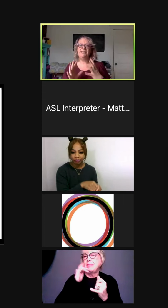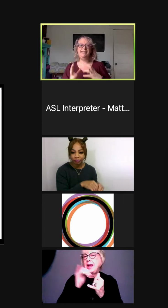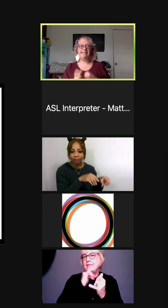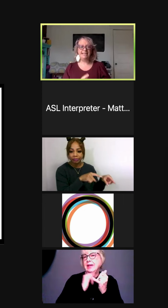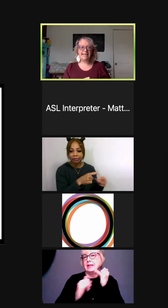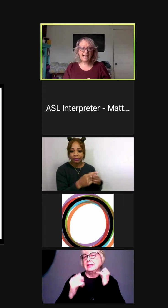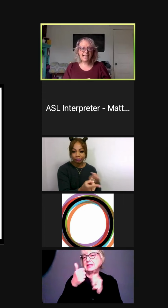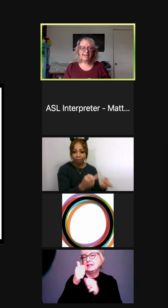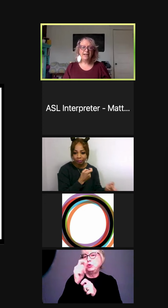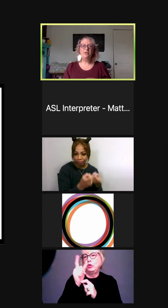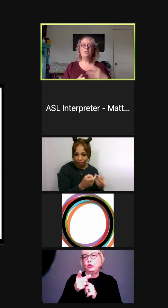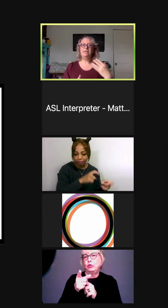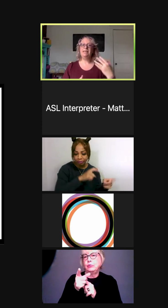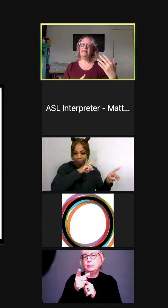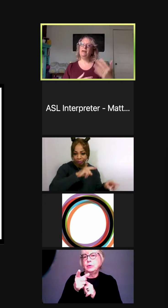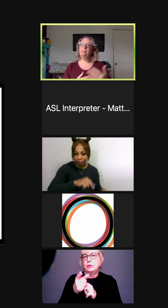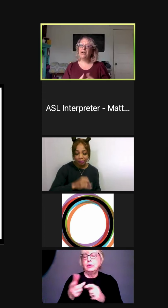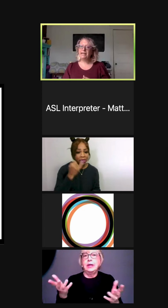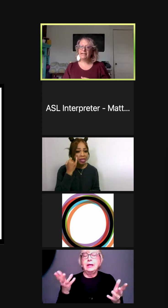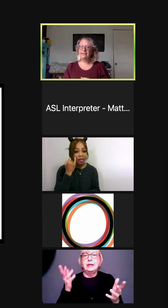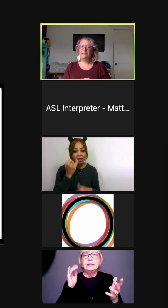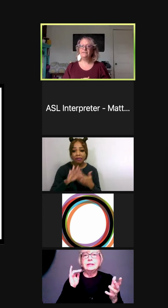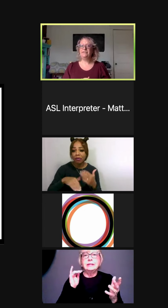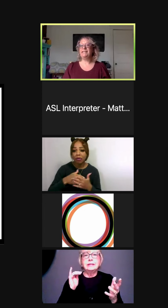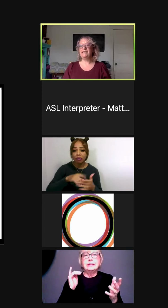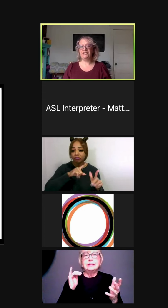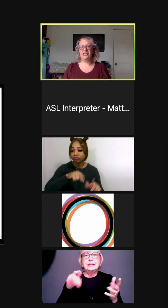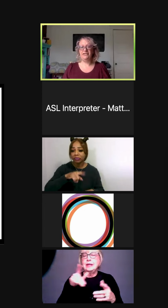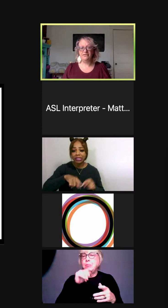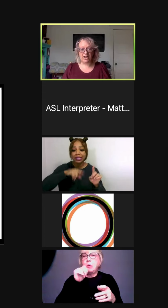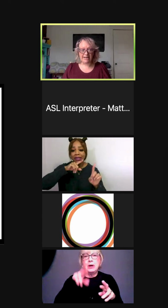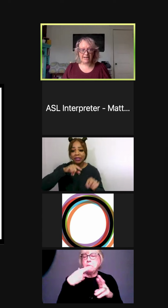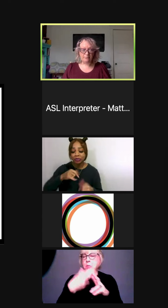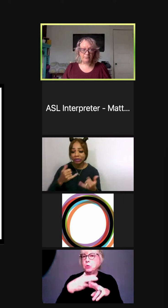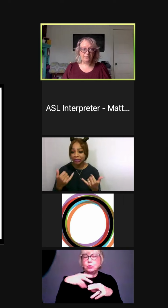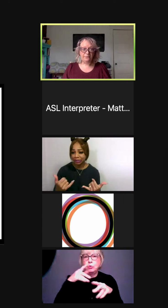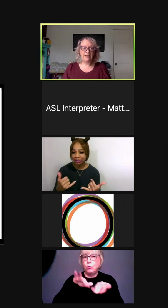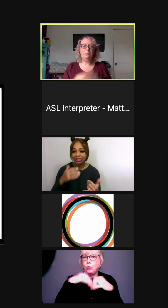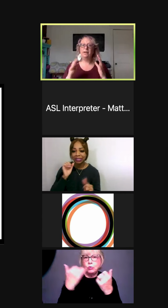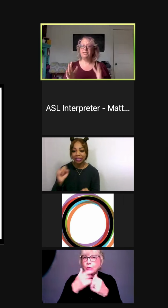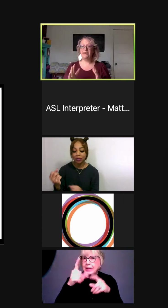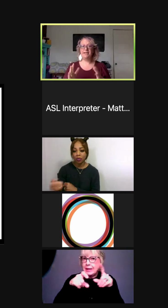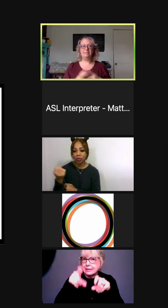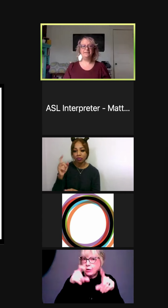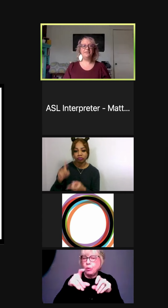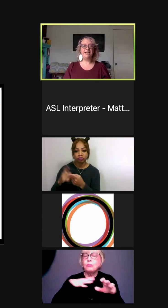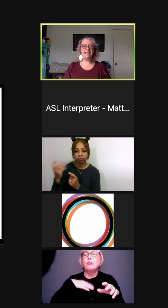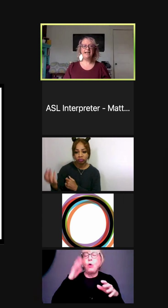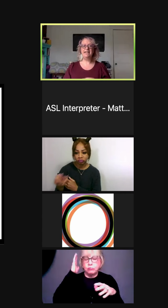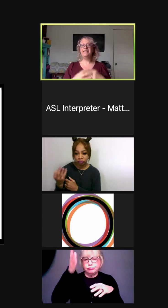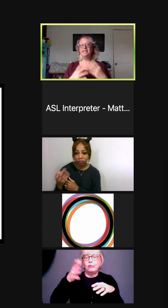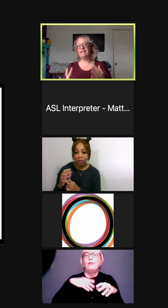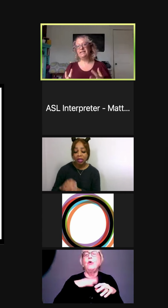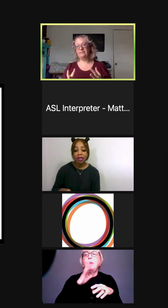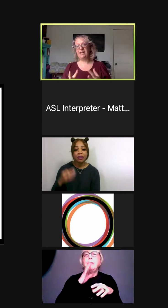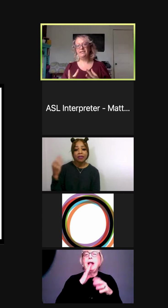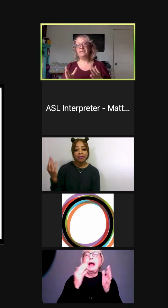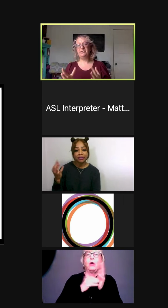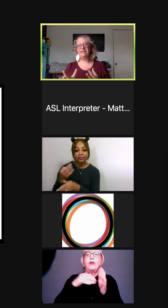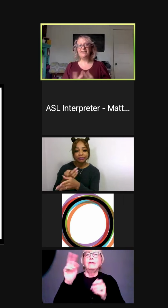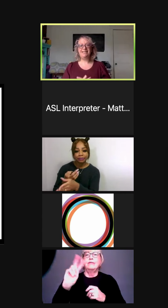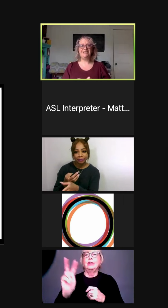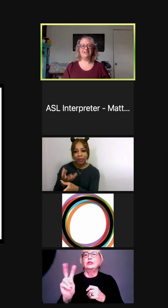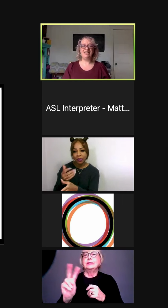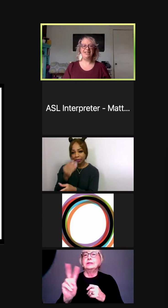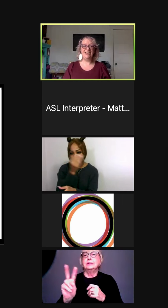séance. Si nous ne répondons pas à toute votre question, nous en discuterons vendredi et